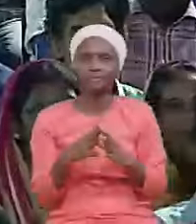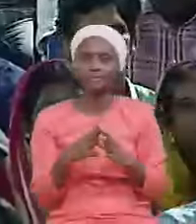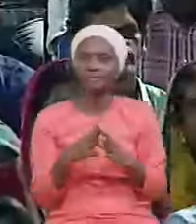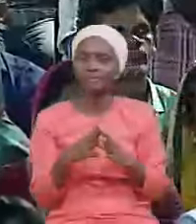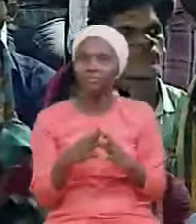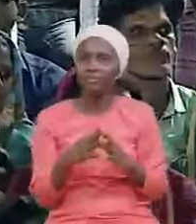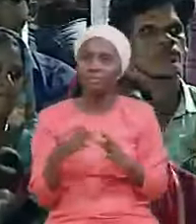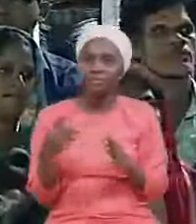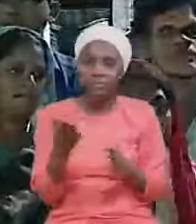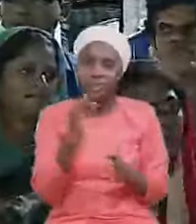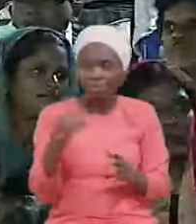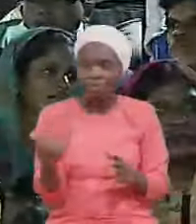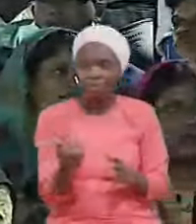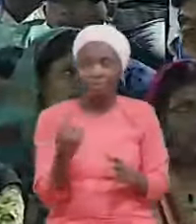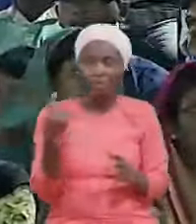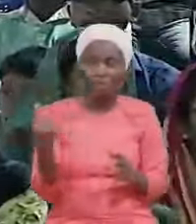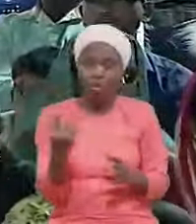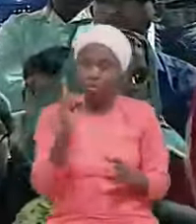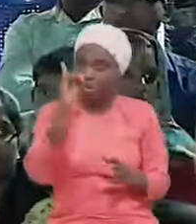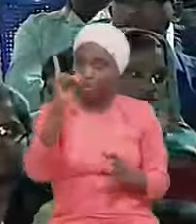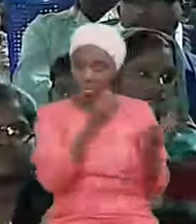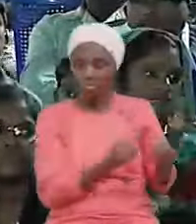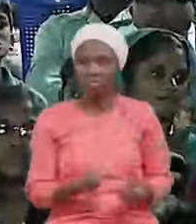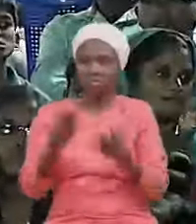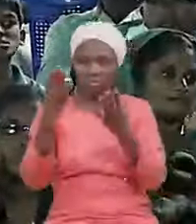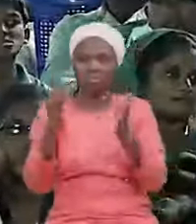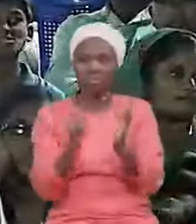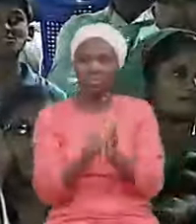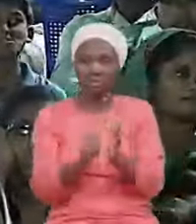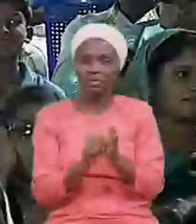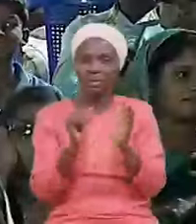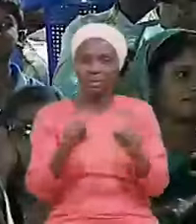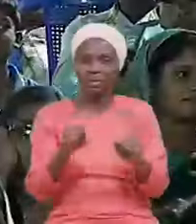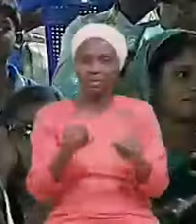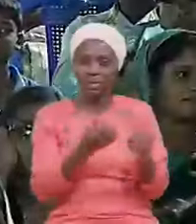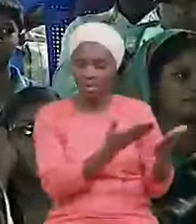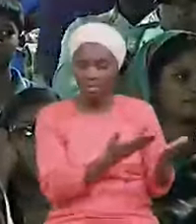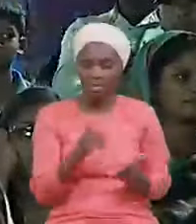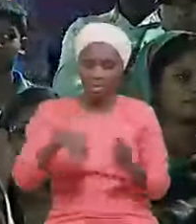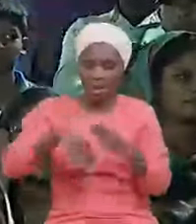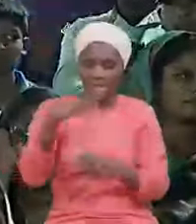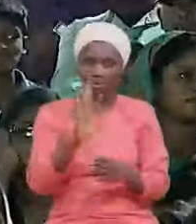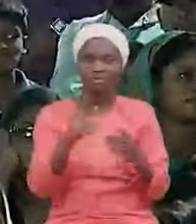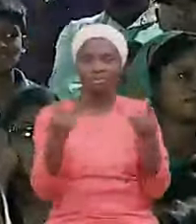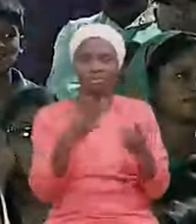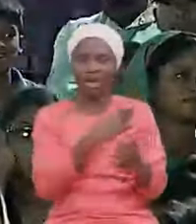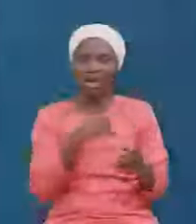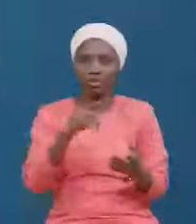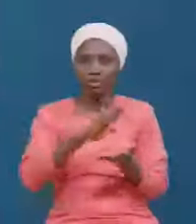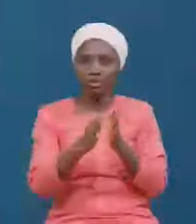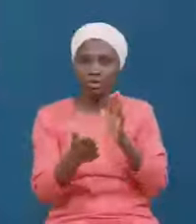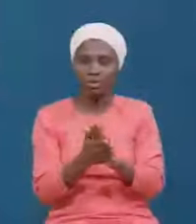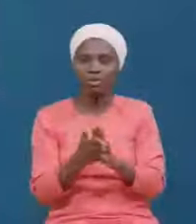one sacrifice. అయితే ఆయన మనకు బలి అర్పణయై ఉన్నాడు. That can get you out of your sin and come in favor